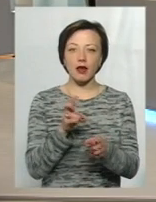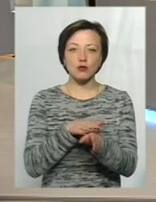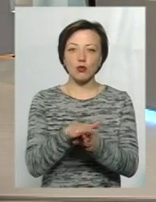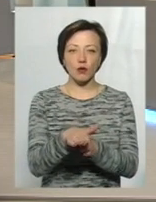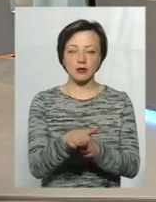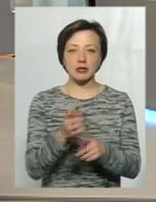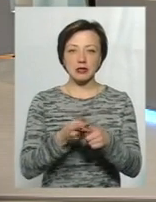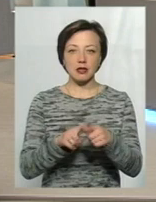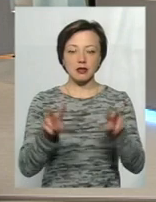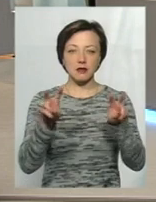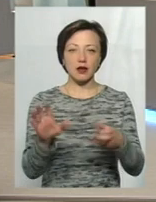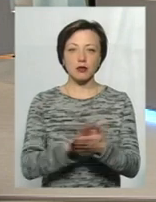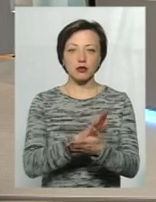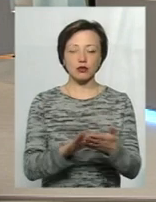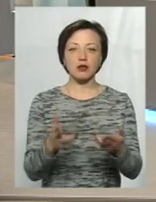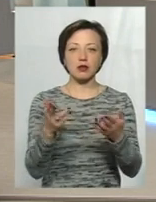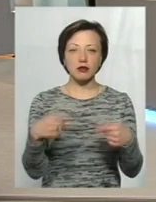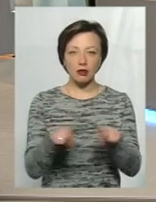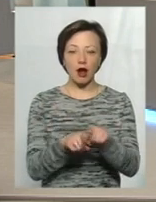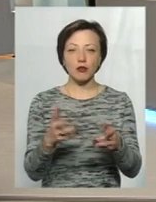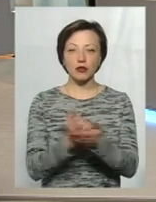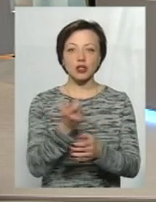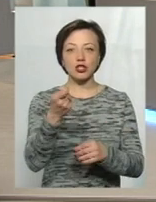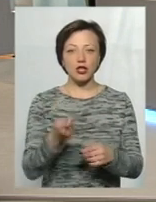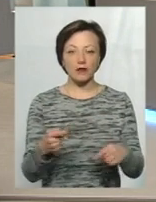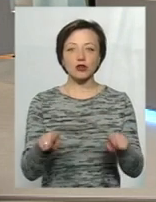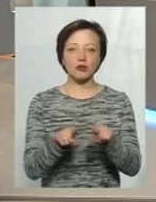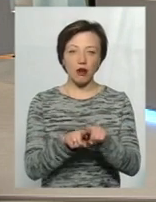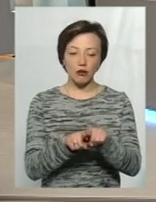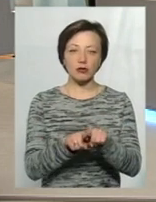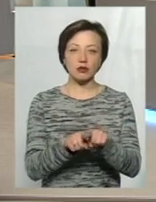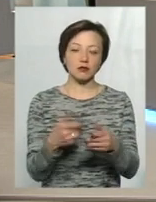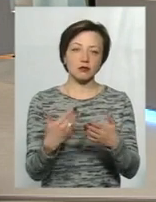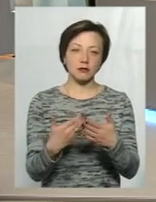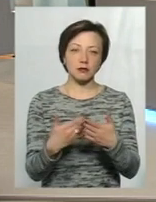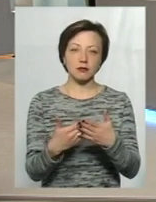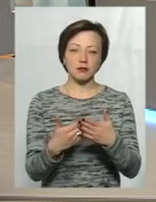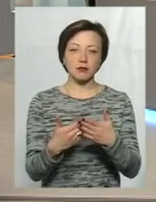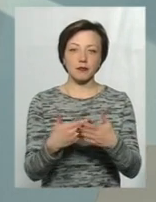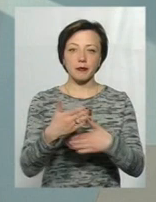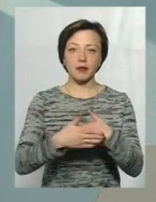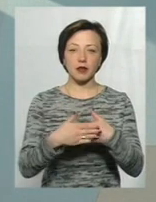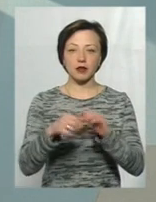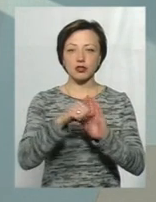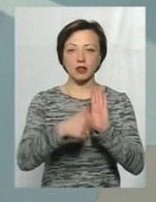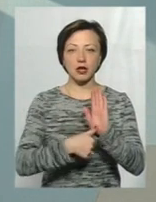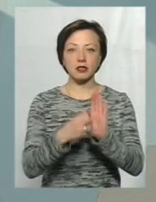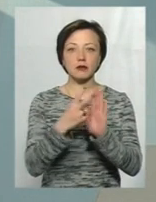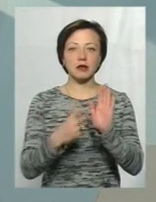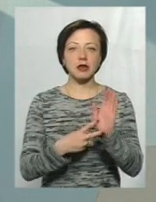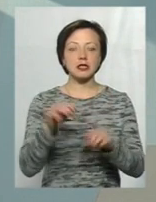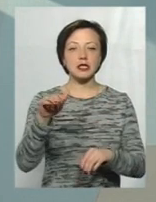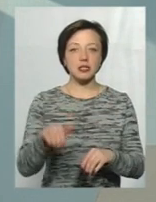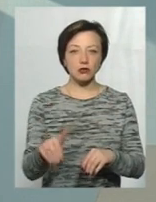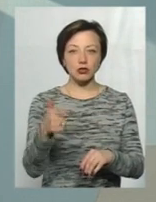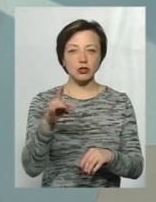назвати безкоштовним, так виходить трошки дешевше, але це також десь близько 16-17